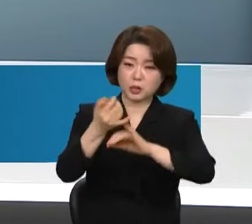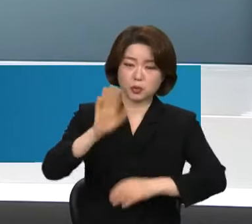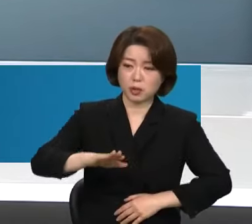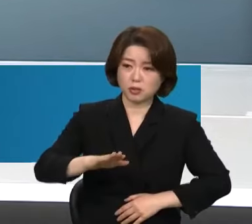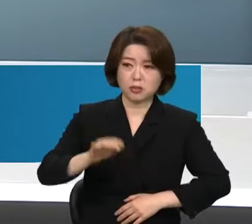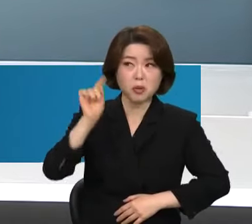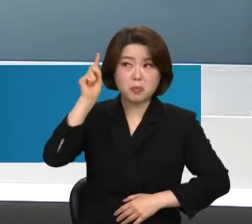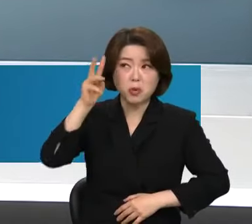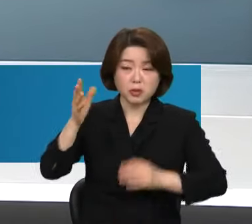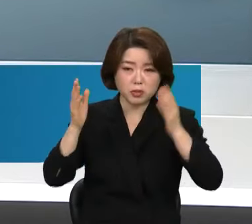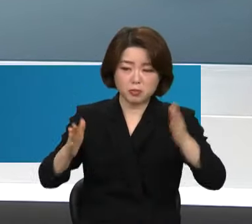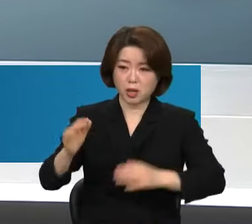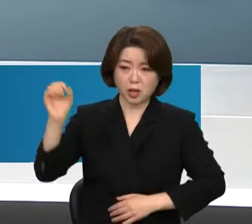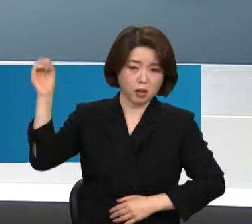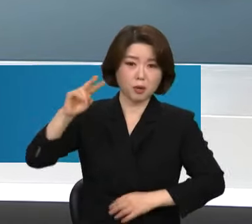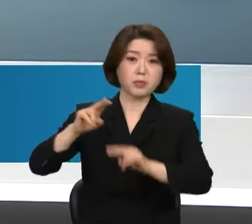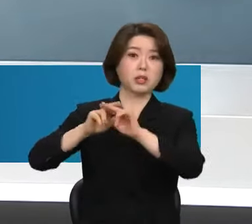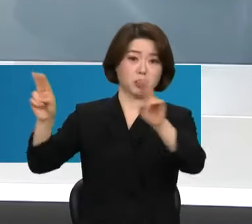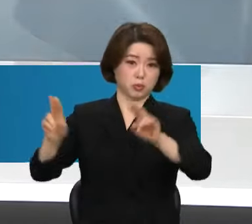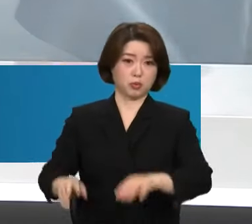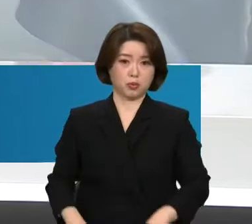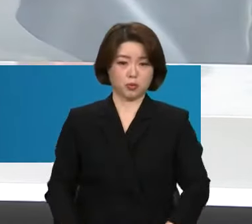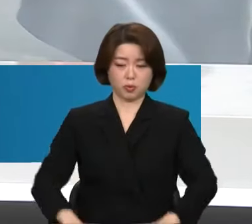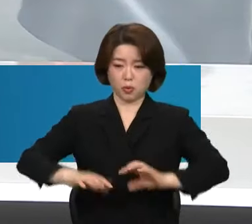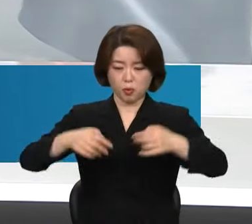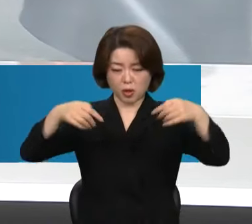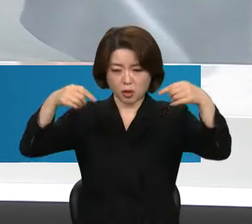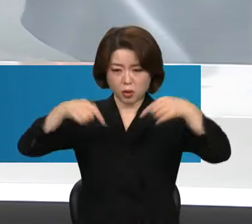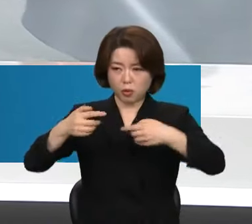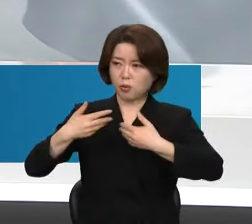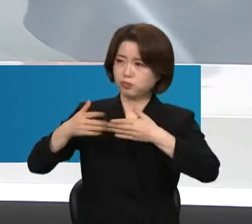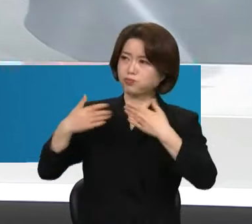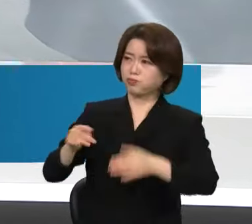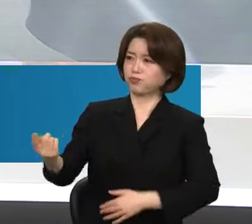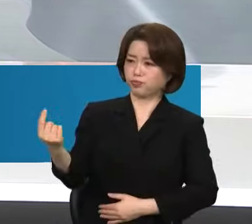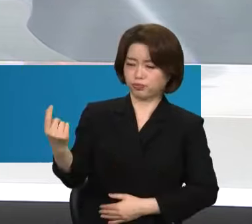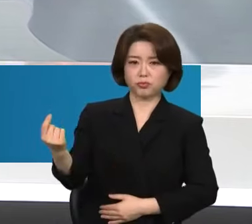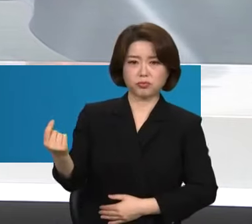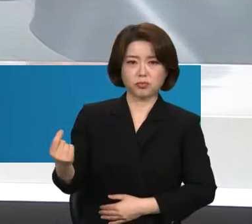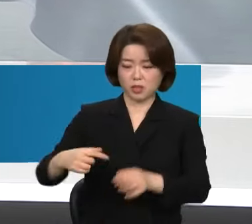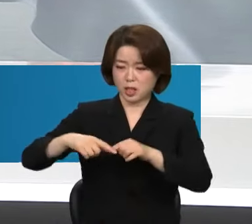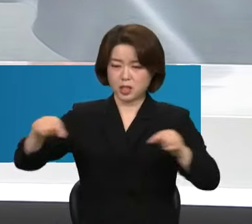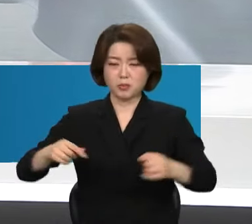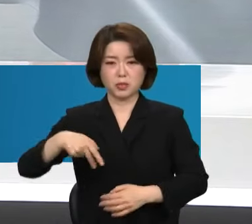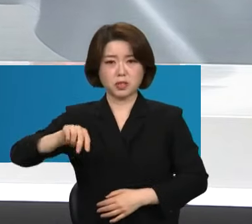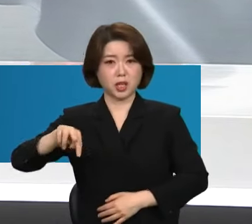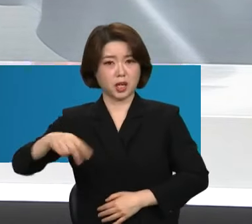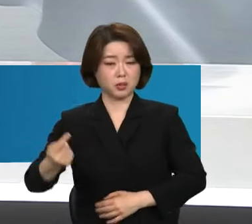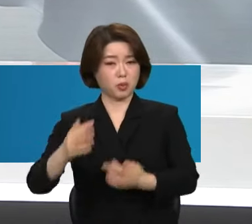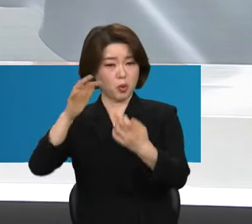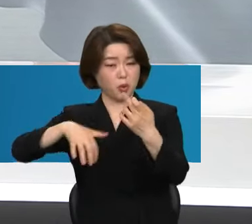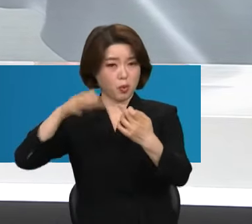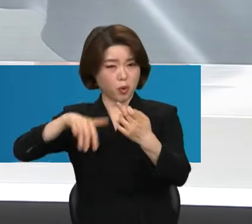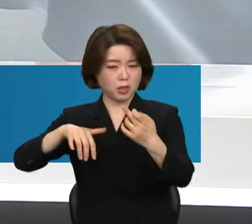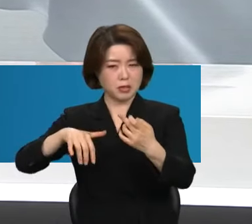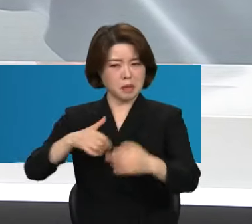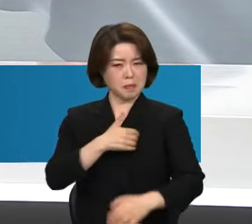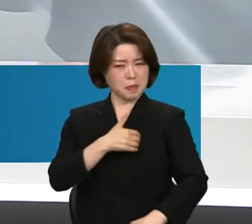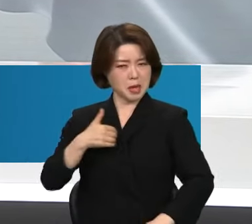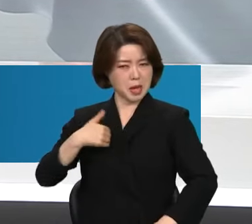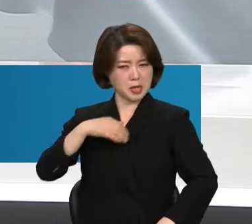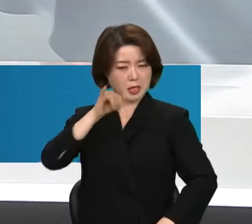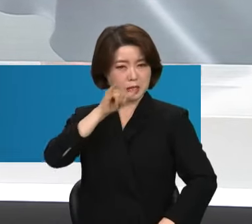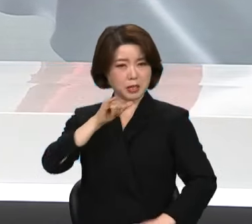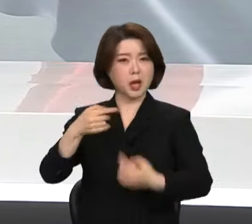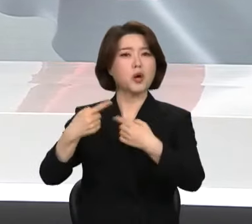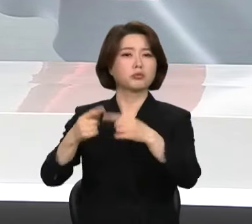일방적으로 갑자기 취소했습니다. 외교 결례 아니냐는 지적과 함께 일본이 사도광산 등재에 자신감을 보인 거란 분석이